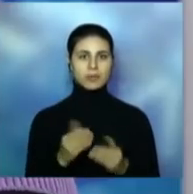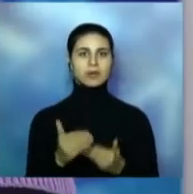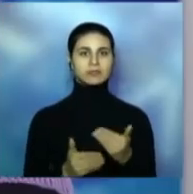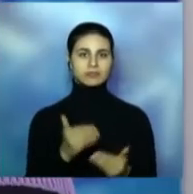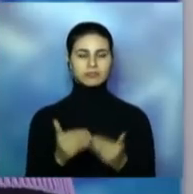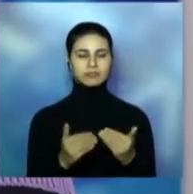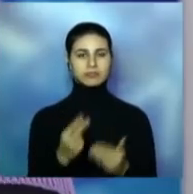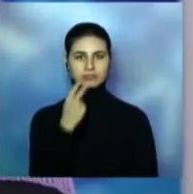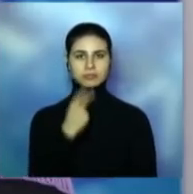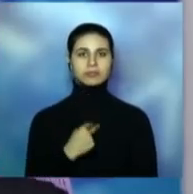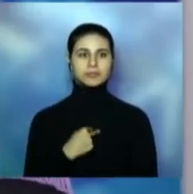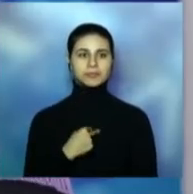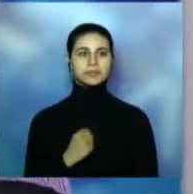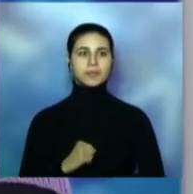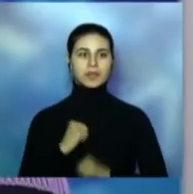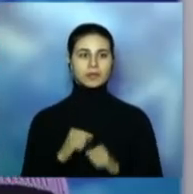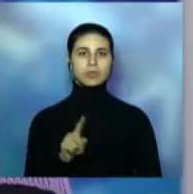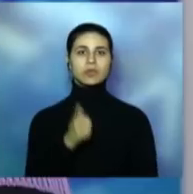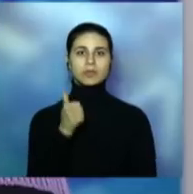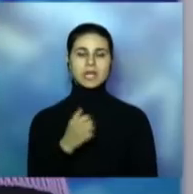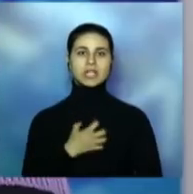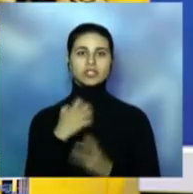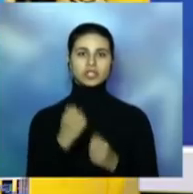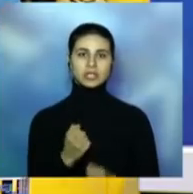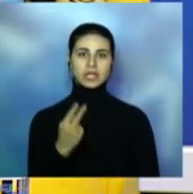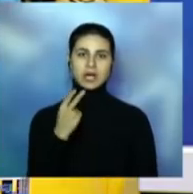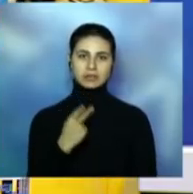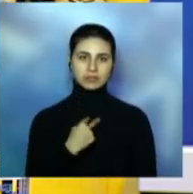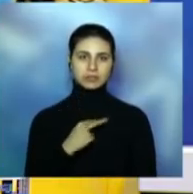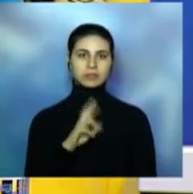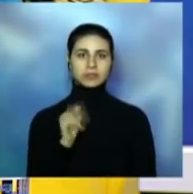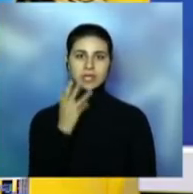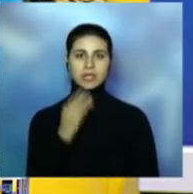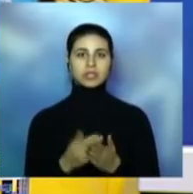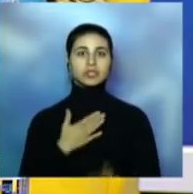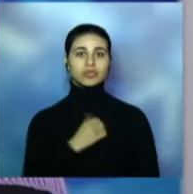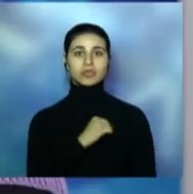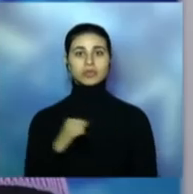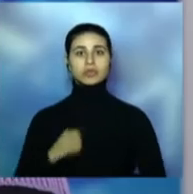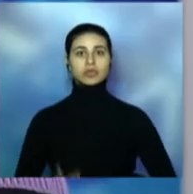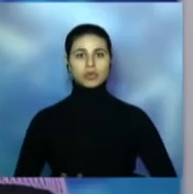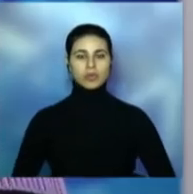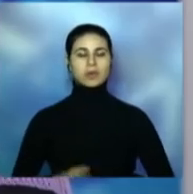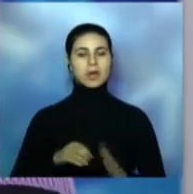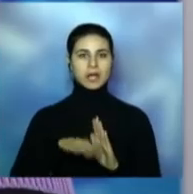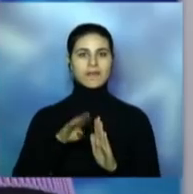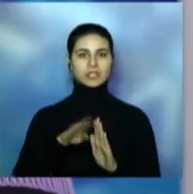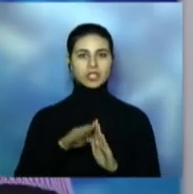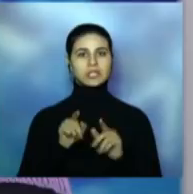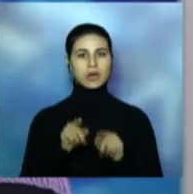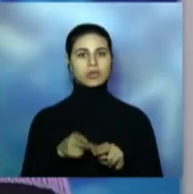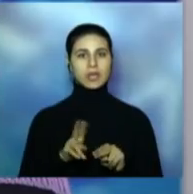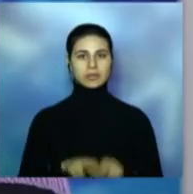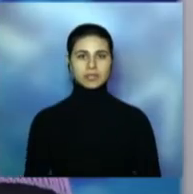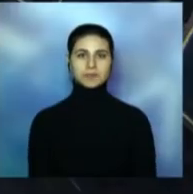გარეთ ვიზუალურადაც ვცდილობთ რომ კარგად ჯანსაღადაც გამოვიყურებოდეთ და ჩვენ ჩვენი ცხოვრება გავაჯანსაღოთ ამითიც მე